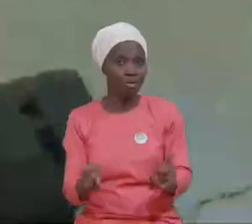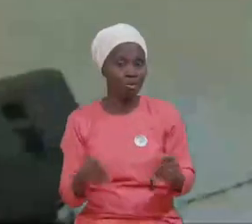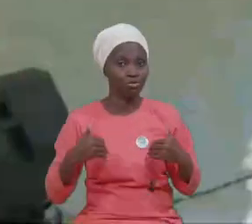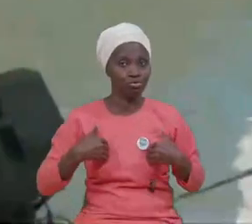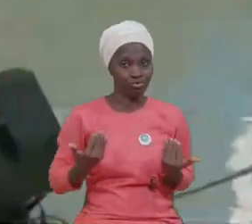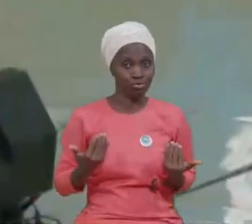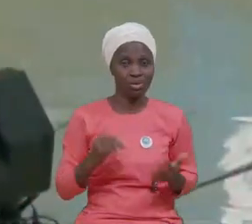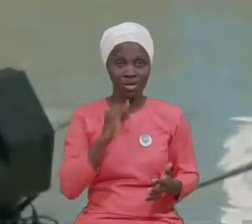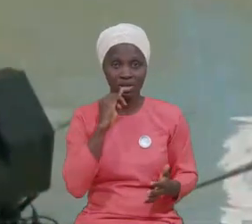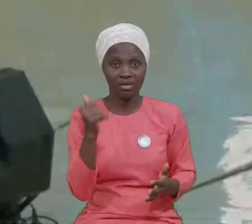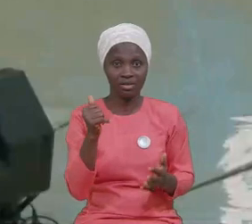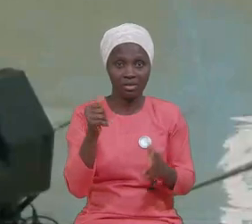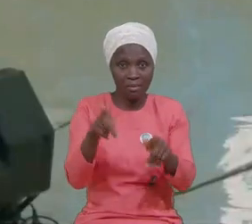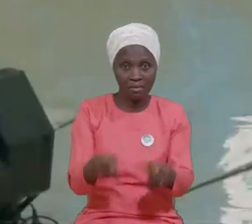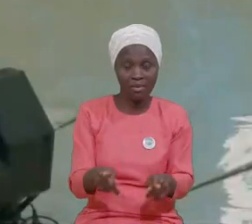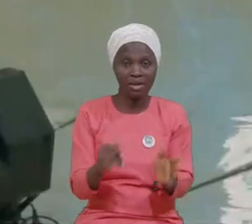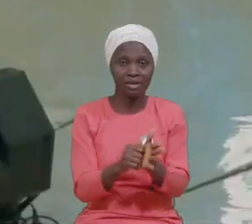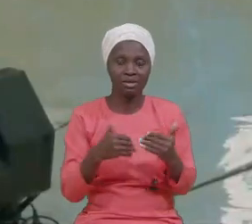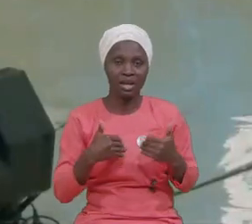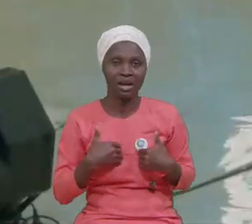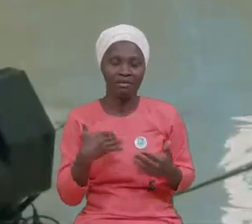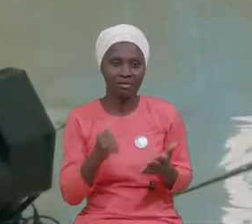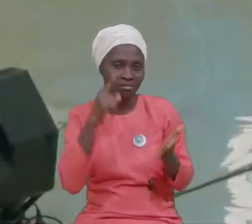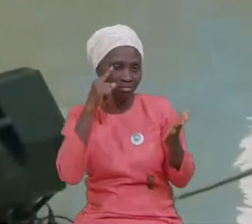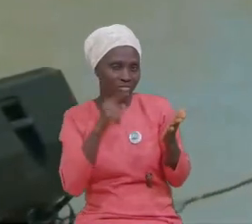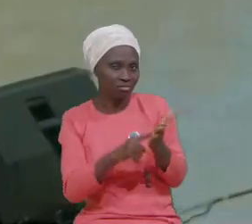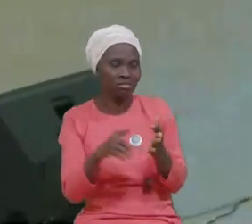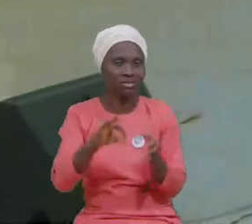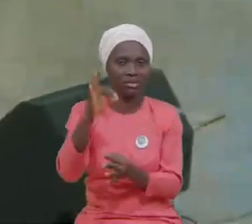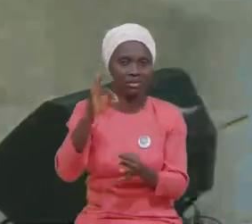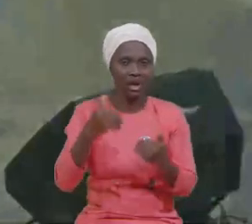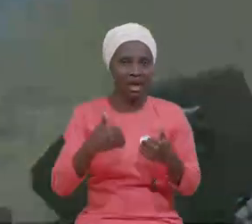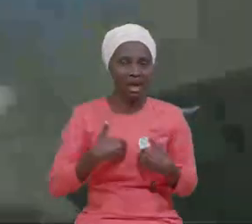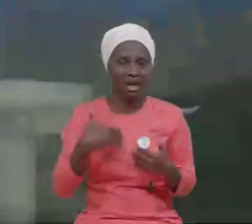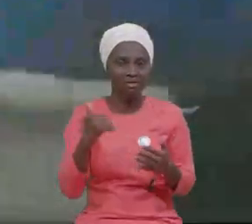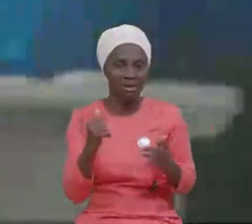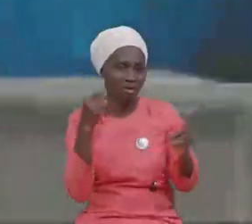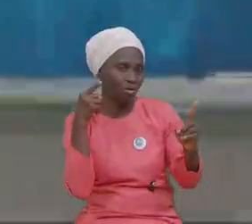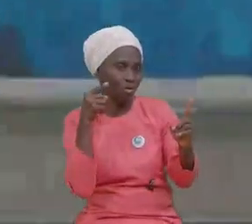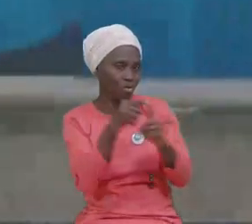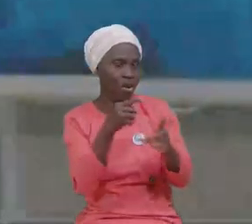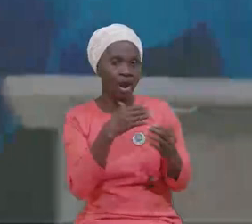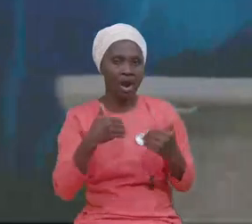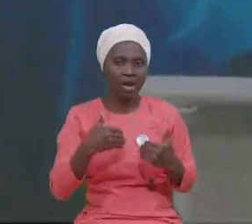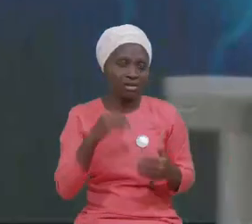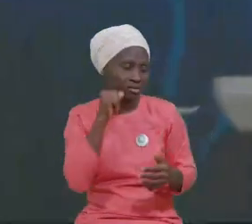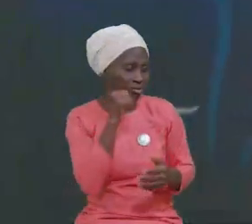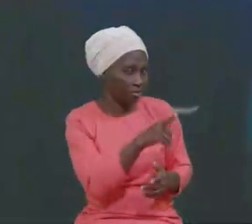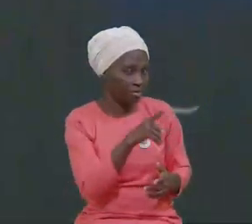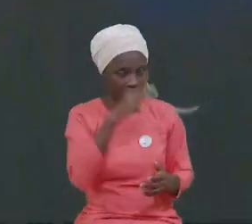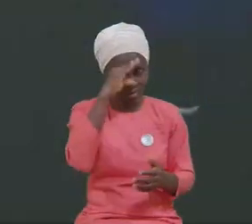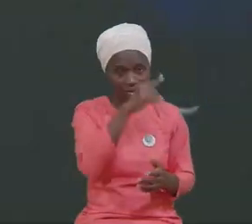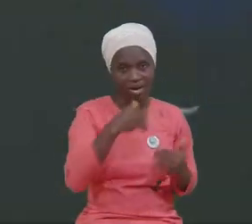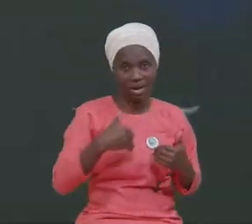celui qui a un esprit observateur. Il a un objectif. Elle, il a